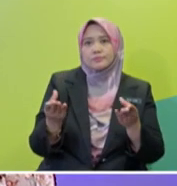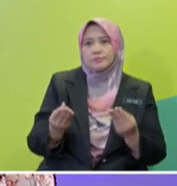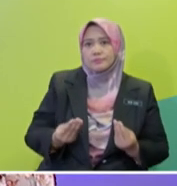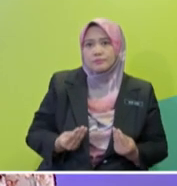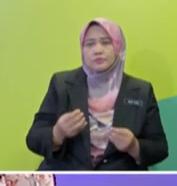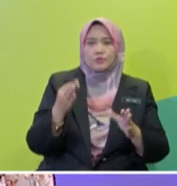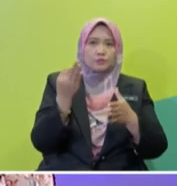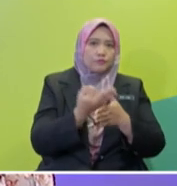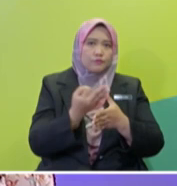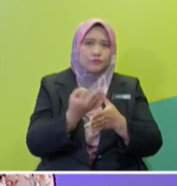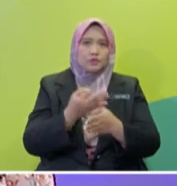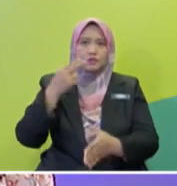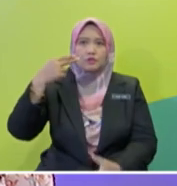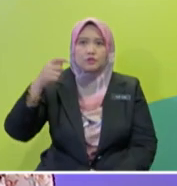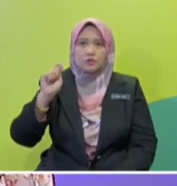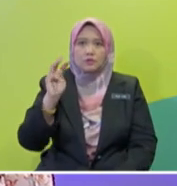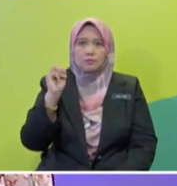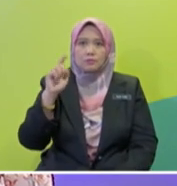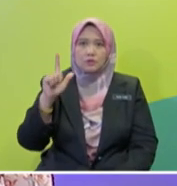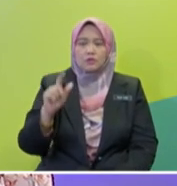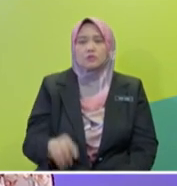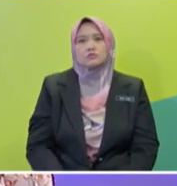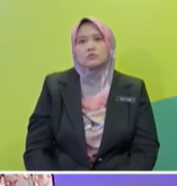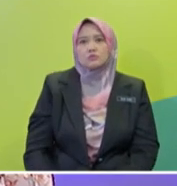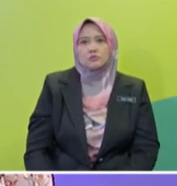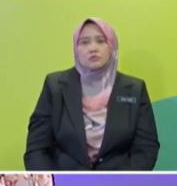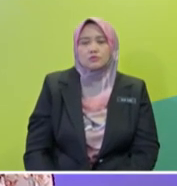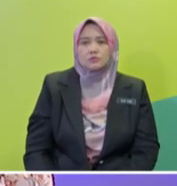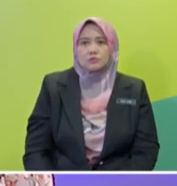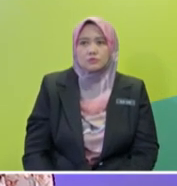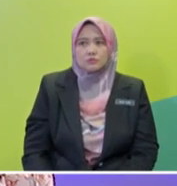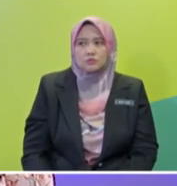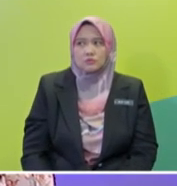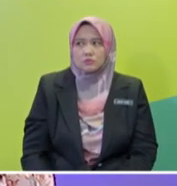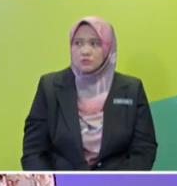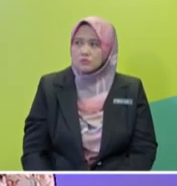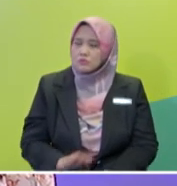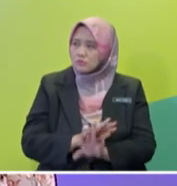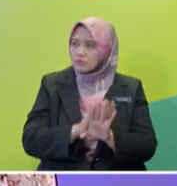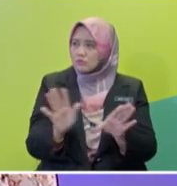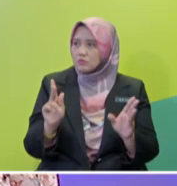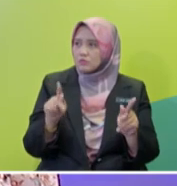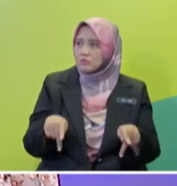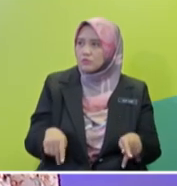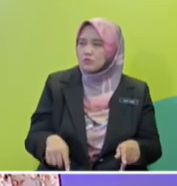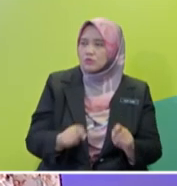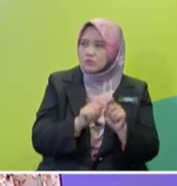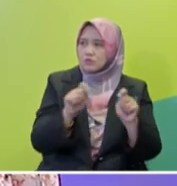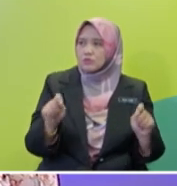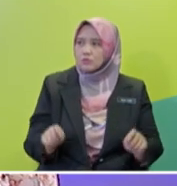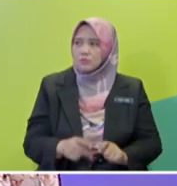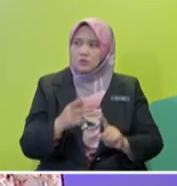jadi kita juga beli simpan disebabkan ini adalah tidak perlukan tempat khas jadi kita